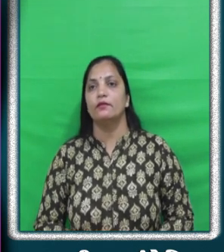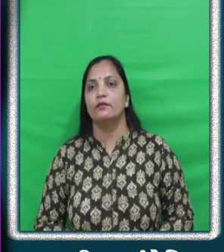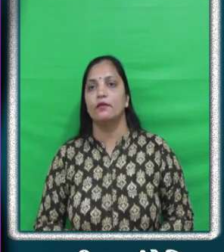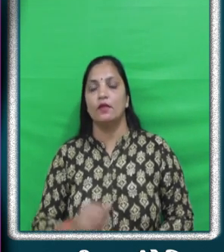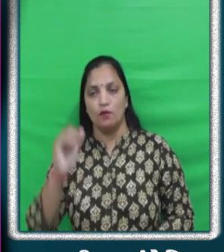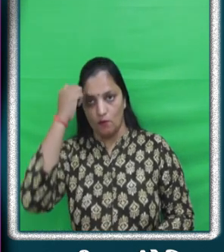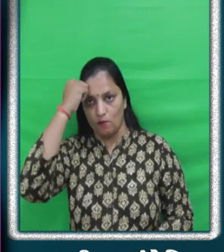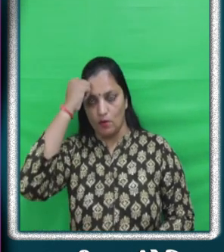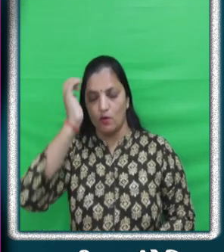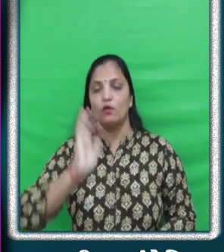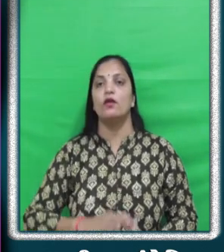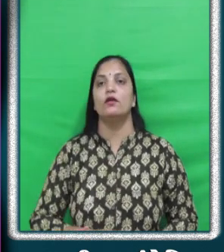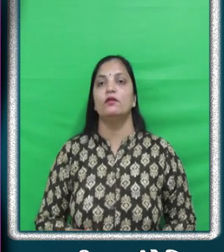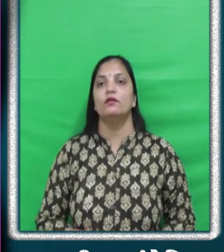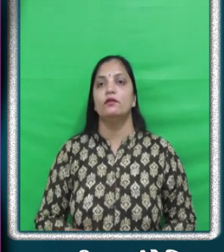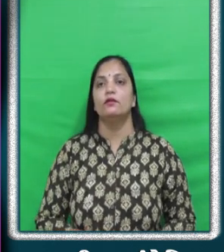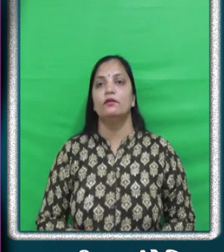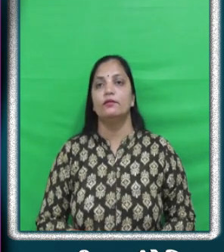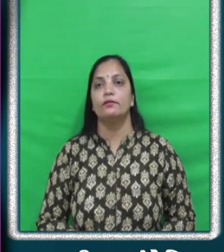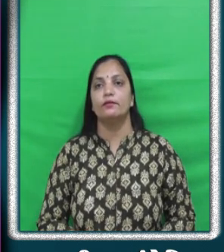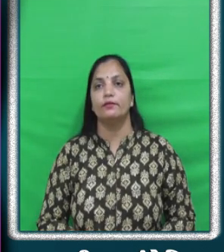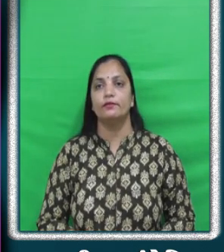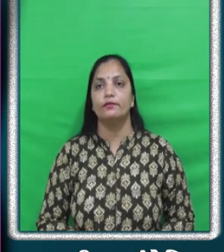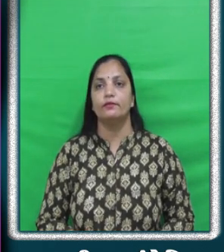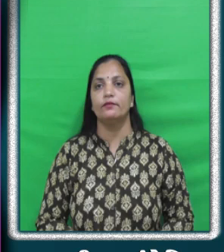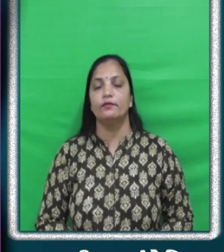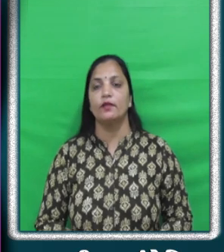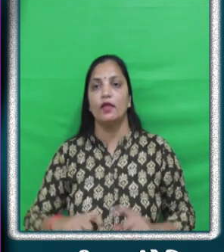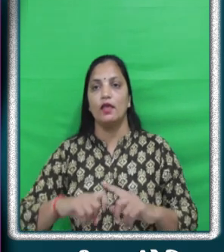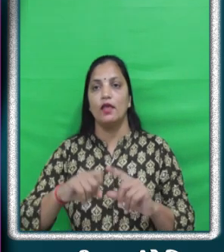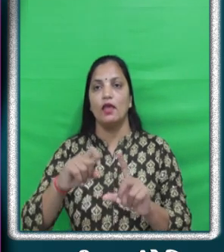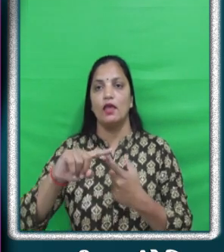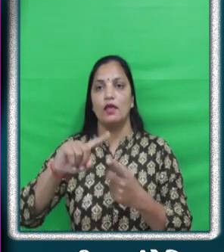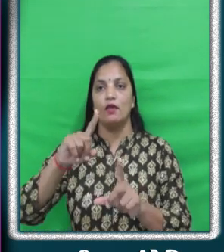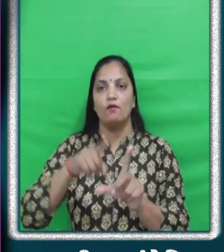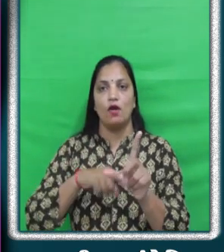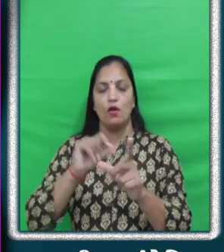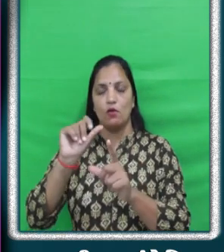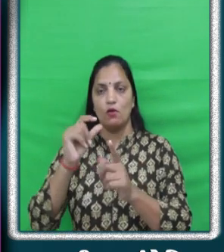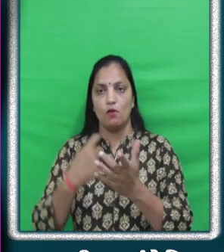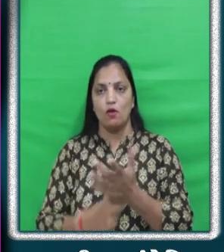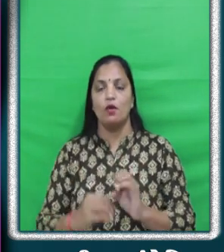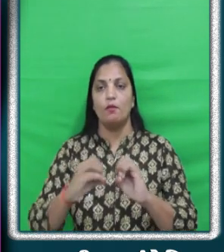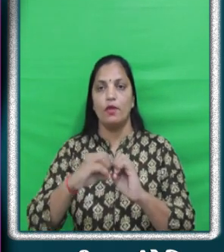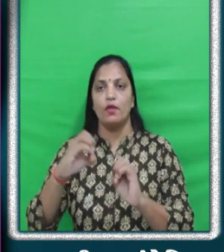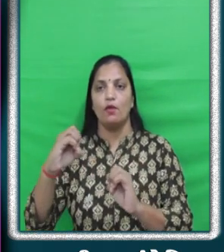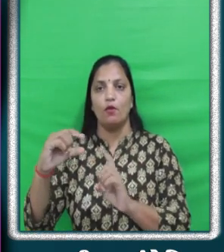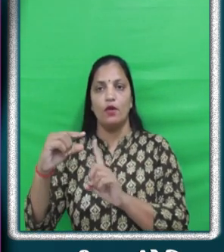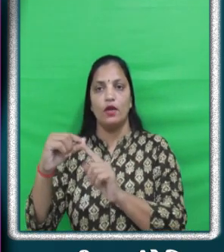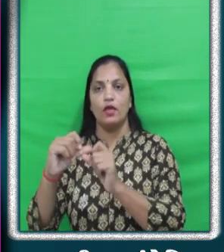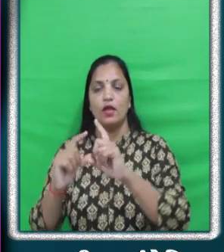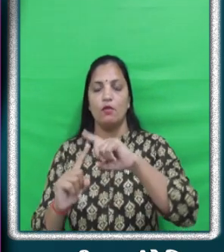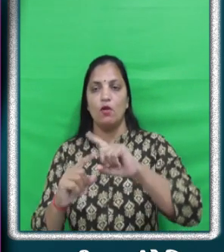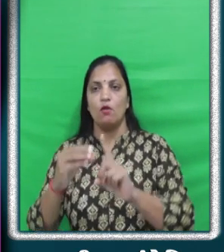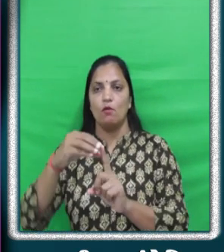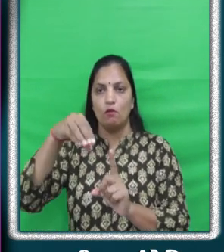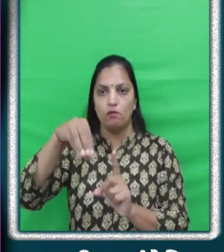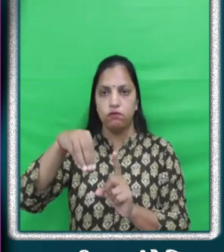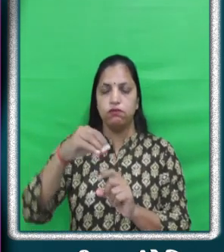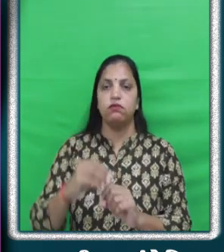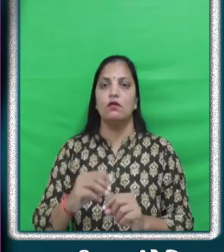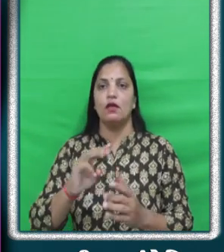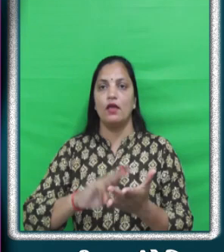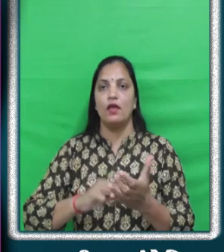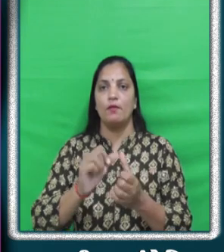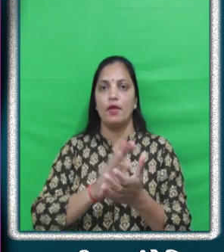ઝડપથી સ્ક્રોલ થાય છે, વડોદરાથી આપણી સાથે છે, કેયુર આપણી સાથે જોડાઈ ગયા છે, બોટાદથી આપણી સાથે જોડાઈ ગયા છે,